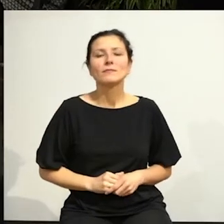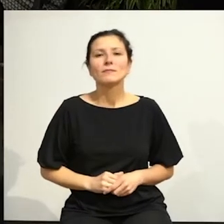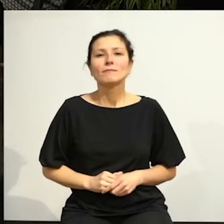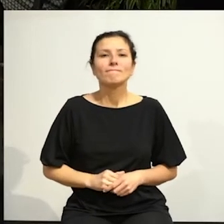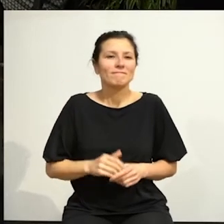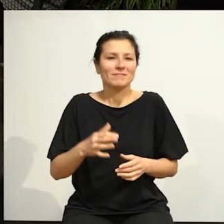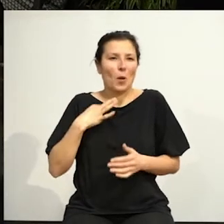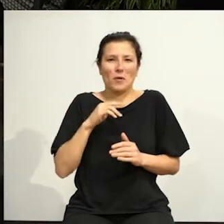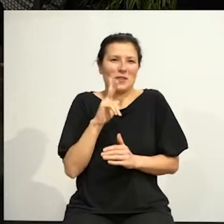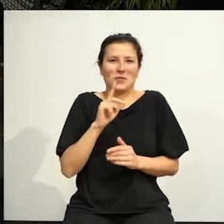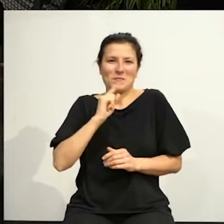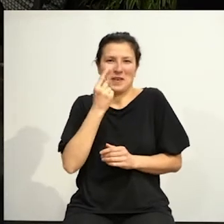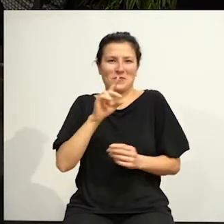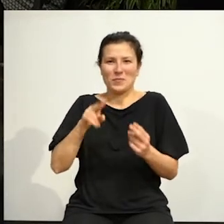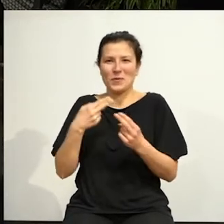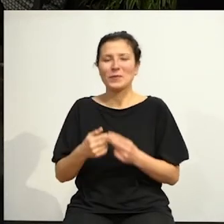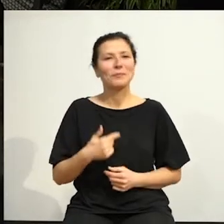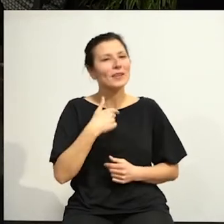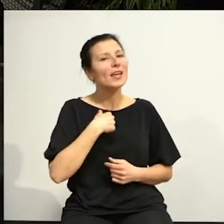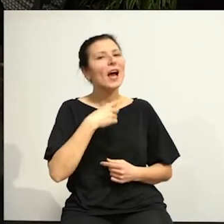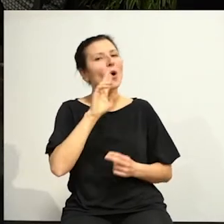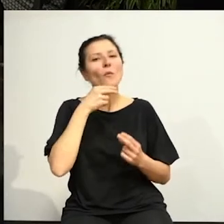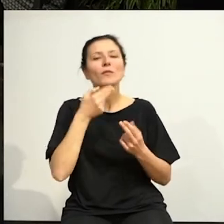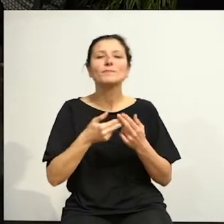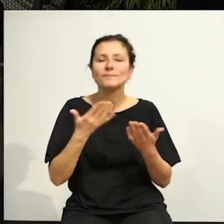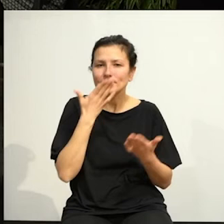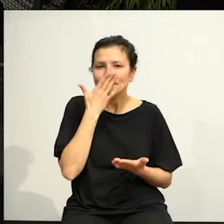Kolejność oczywiście dowolna. Ja bym powiedział tak.